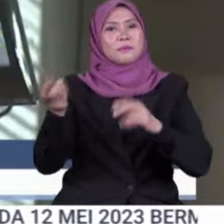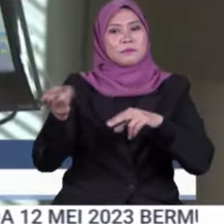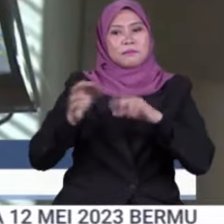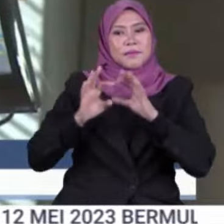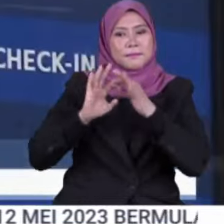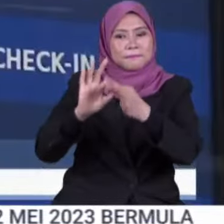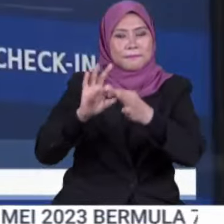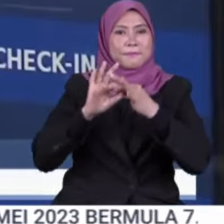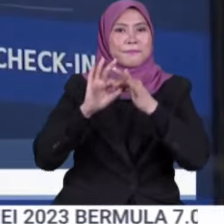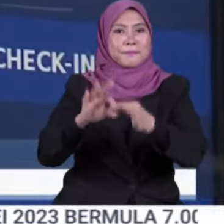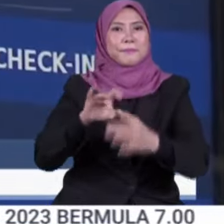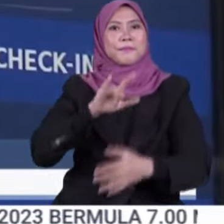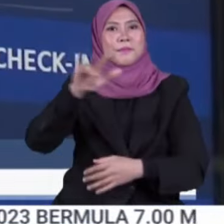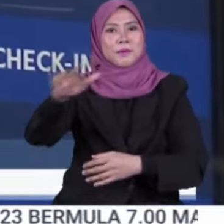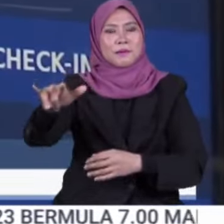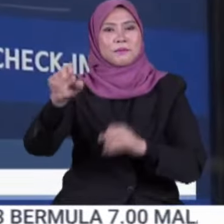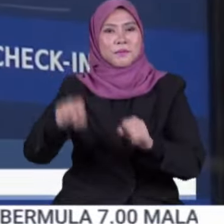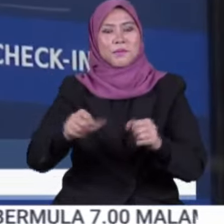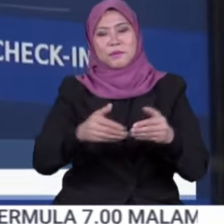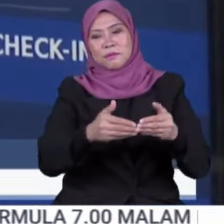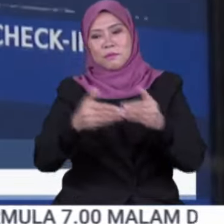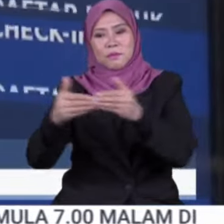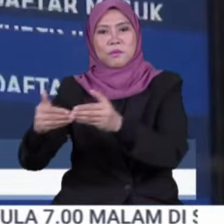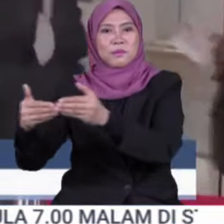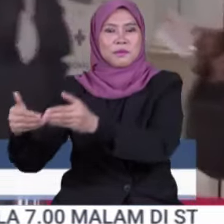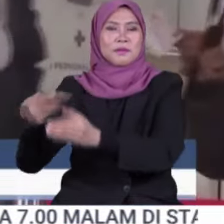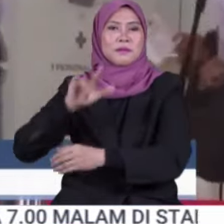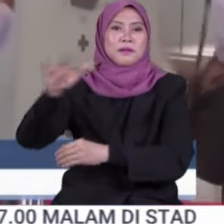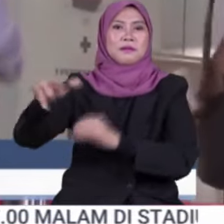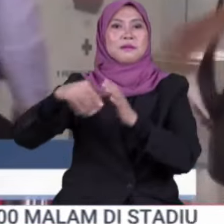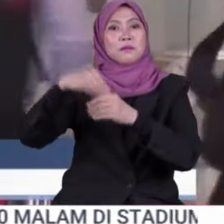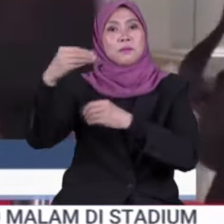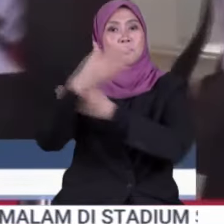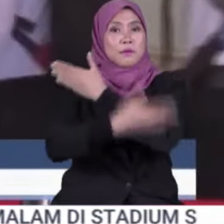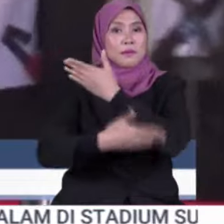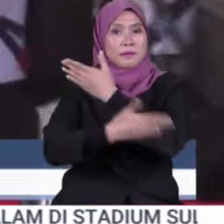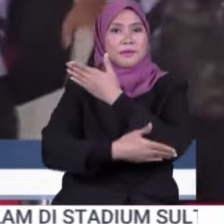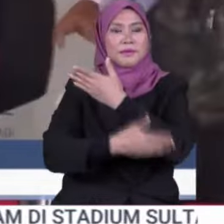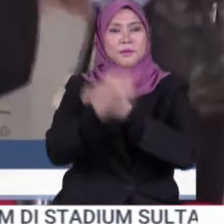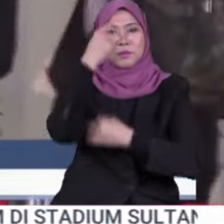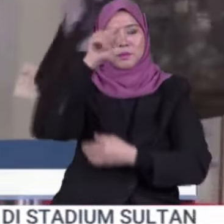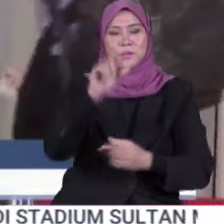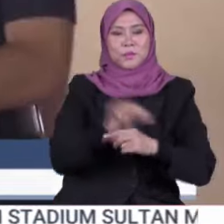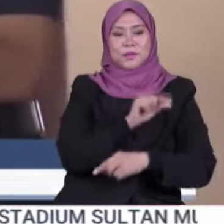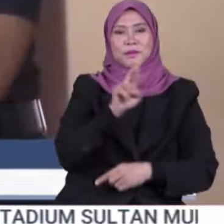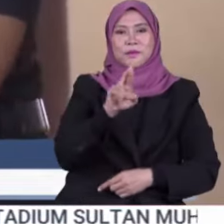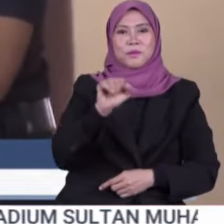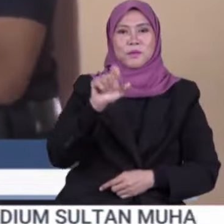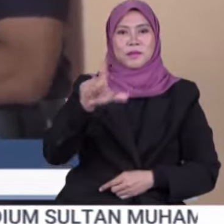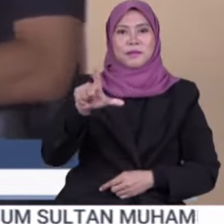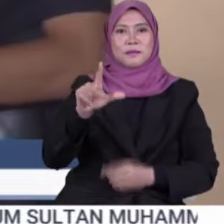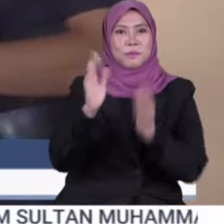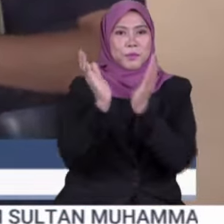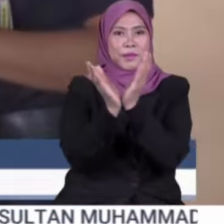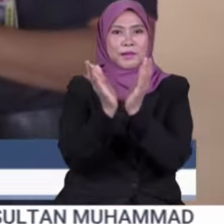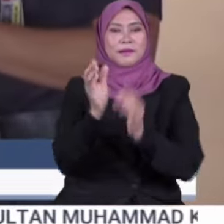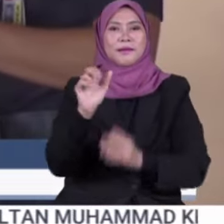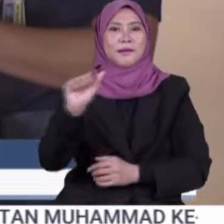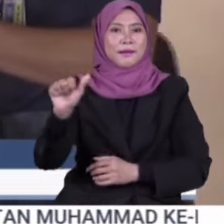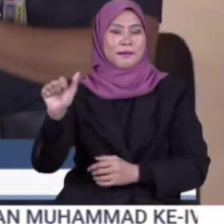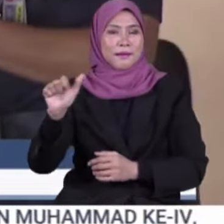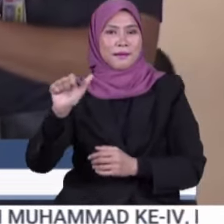jaringan penerbangan selain memanjangkan jaringan penerbangan ke negara luar menerusi Royal Brunei Airlines. Menerusi kenyataan